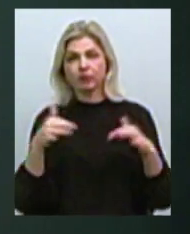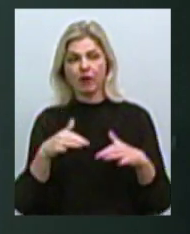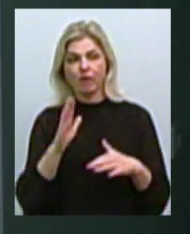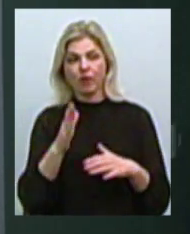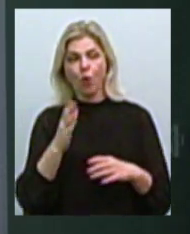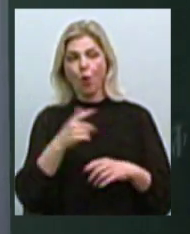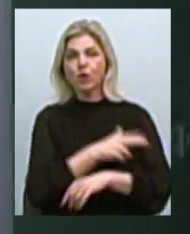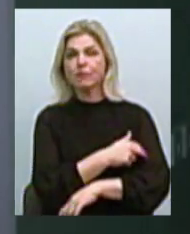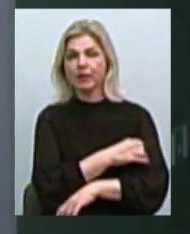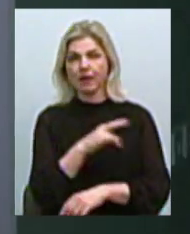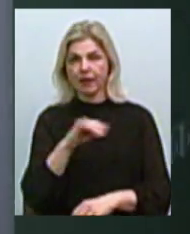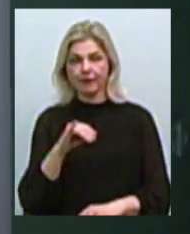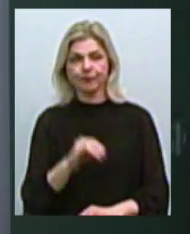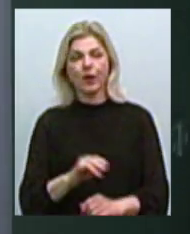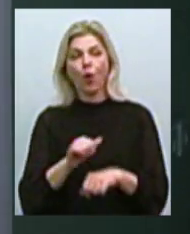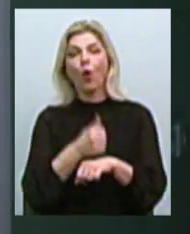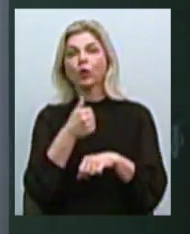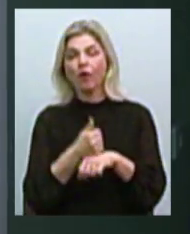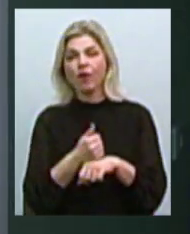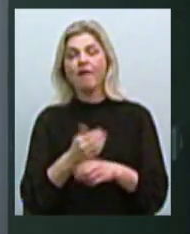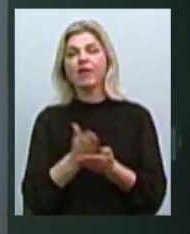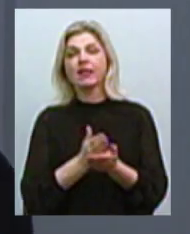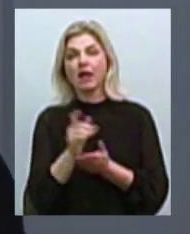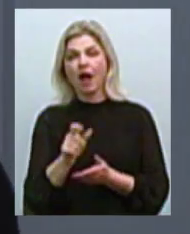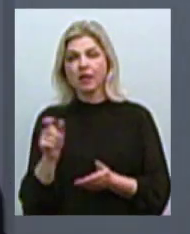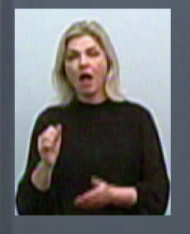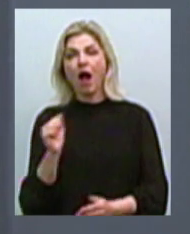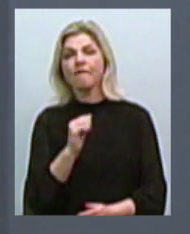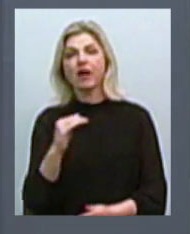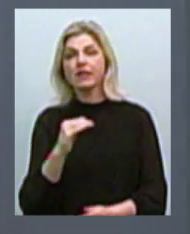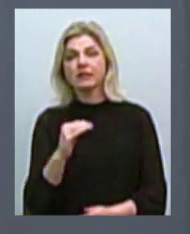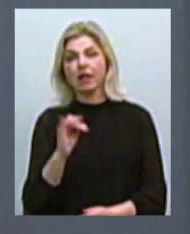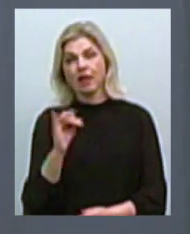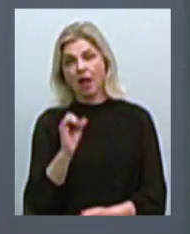Чулков – голова Миколаївської міської асоціації ветеранів Афганістану та АТО. Протягом